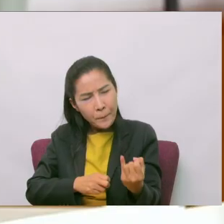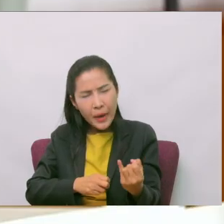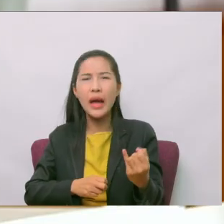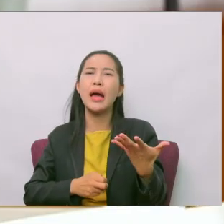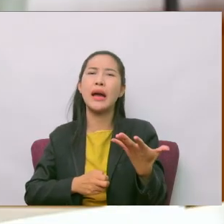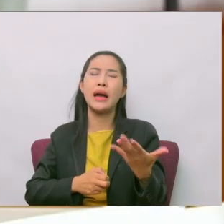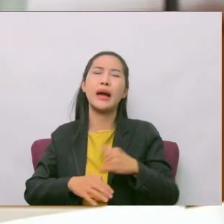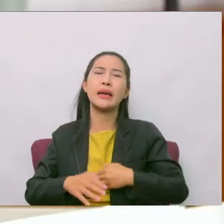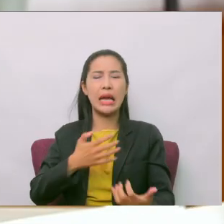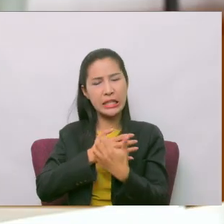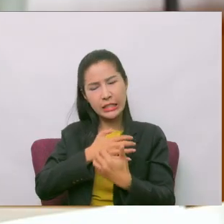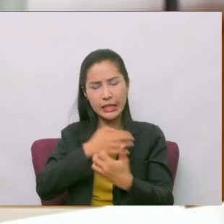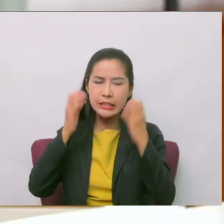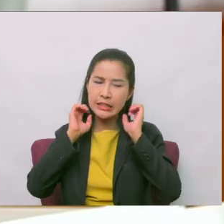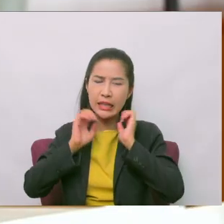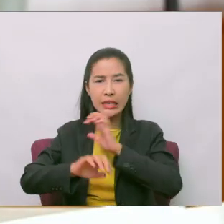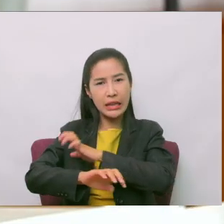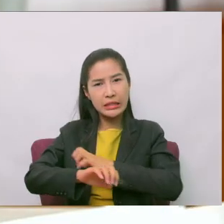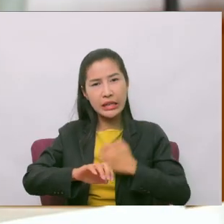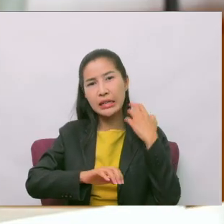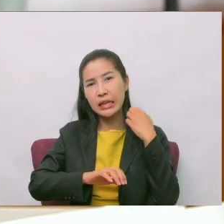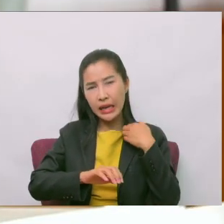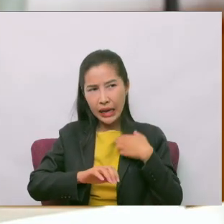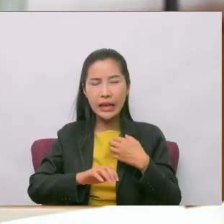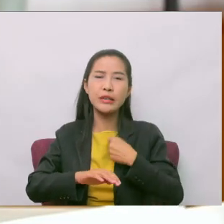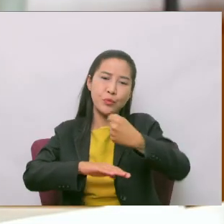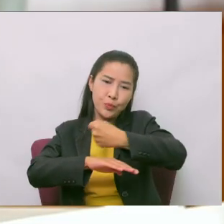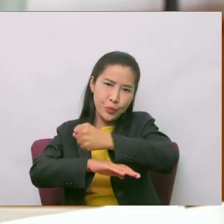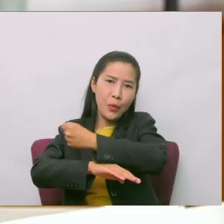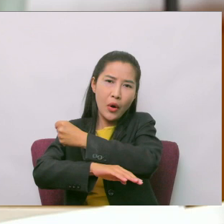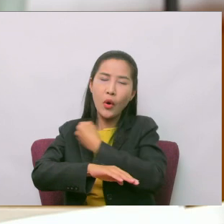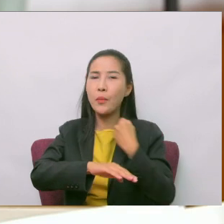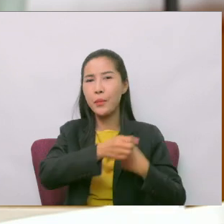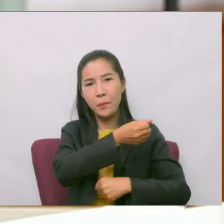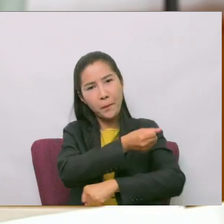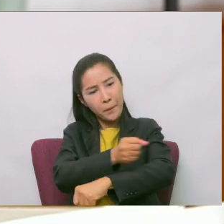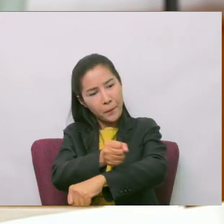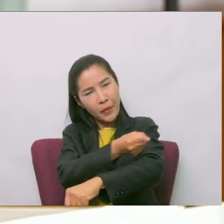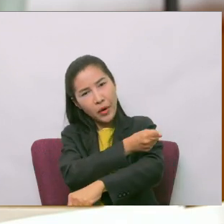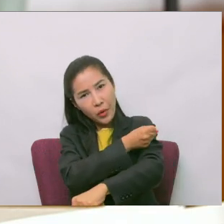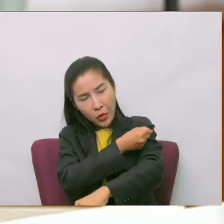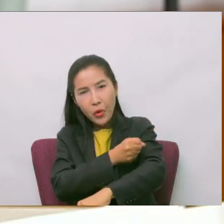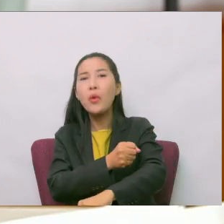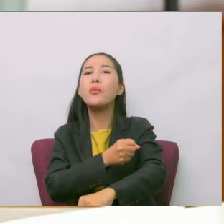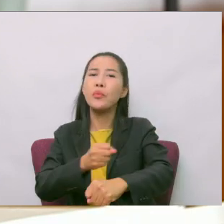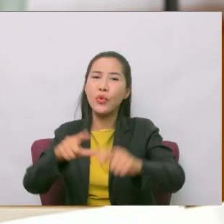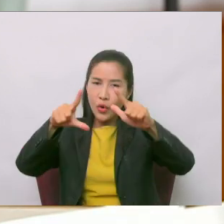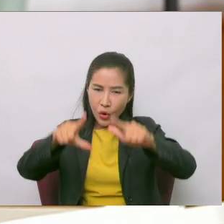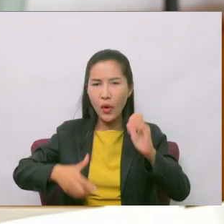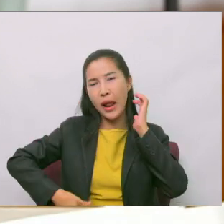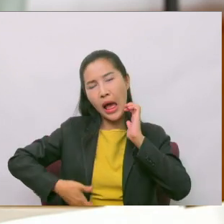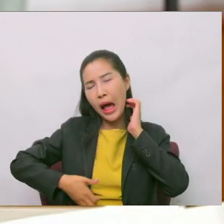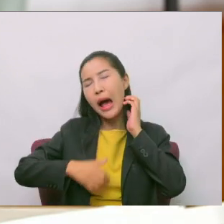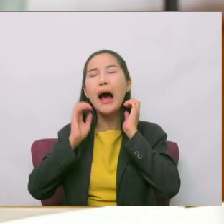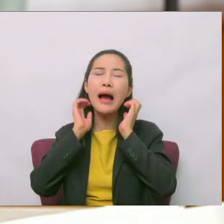ของโรคผิวหนังก็สามารถที่จะใช้ตัวนี้นะคะเข้าไปเป็นตัวยานะคะช่วยในเรื่องของลดอาการคันได้ด้วยนะคะลดอา